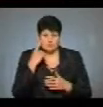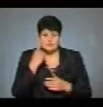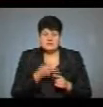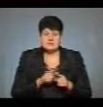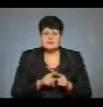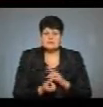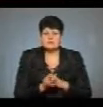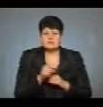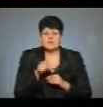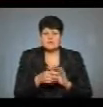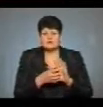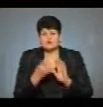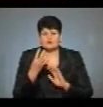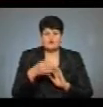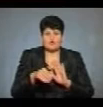захоронення з'явилось у